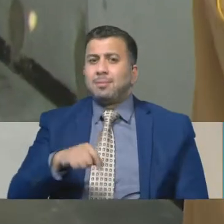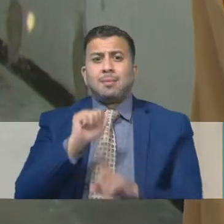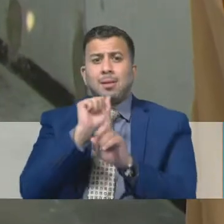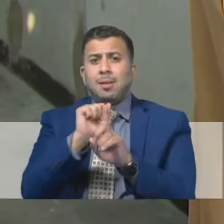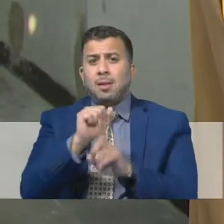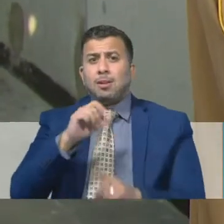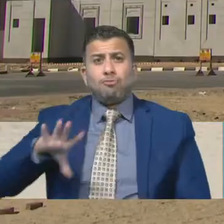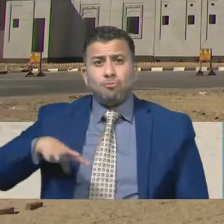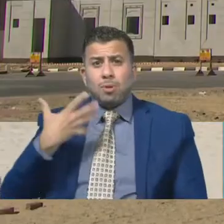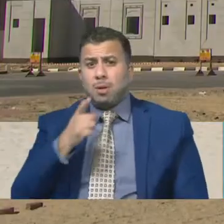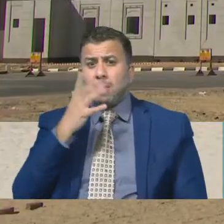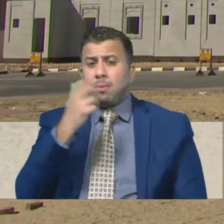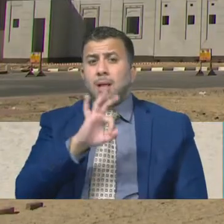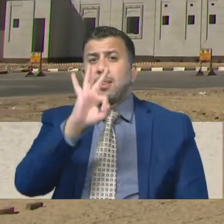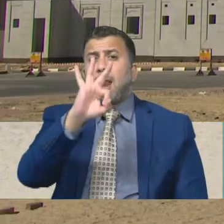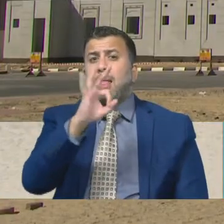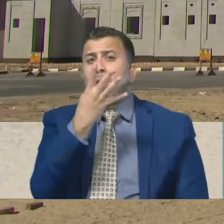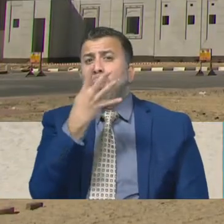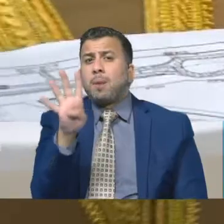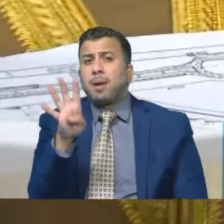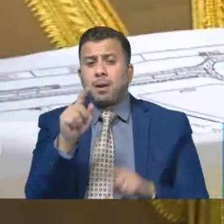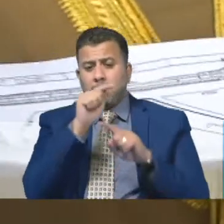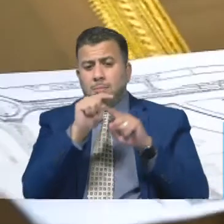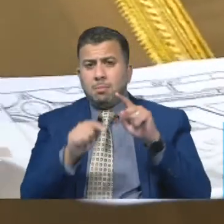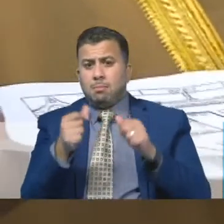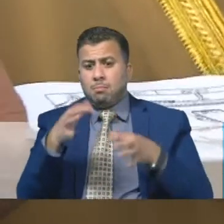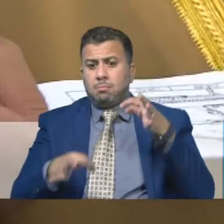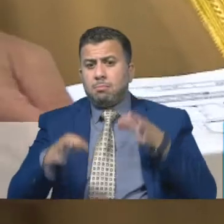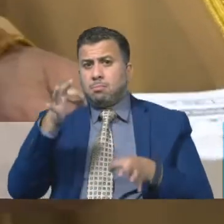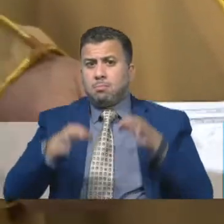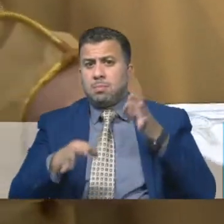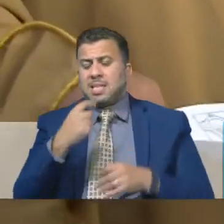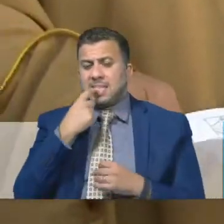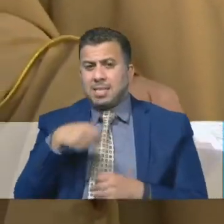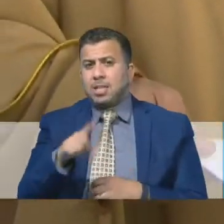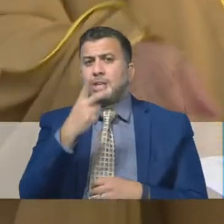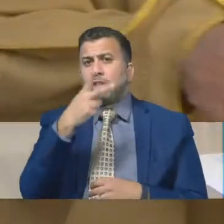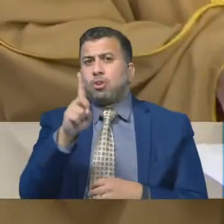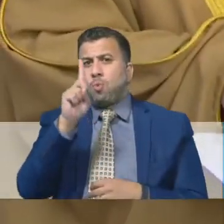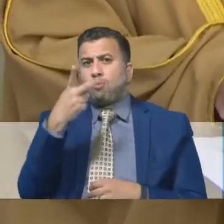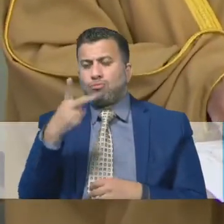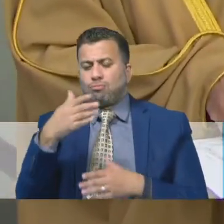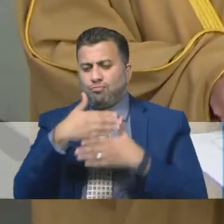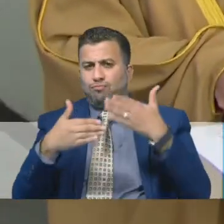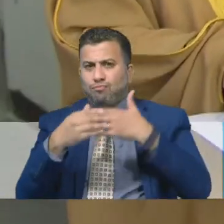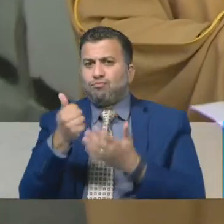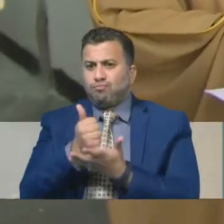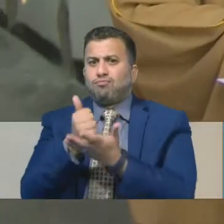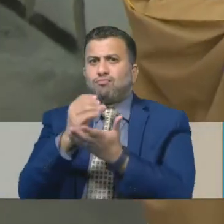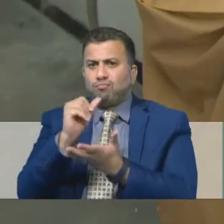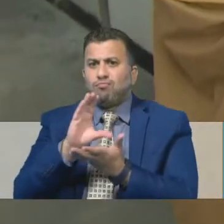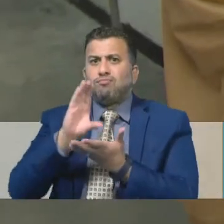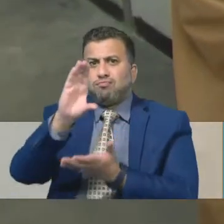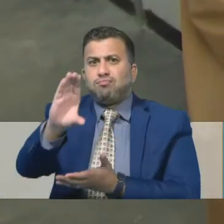له سموه 43% من الموازنة العامة لعام 2021، أي بما يزيد